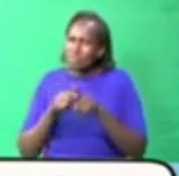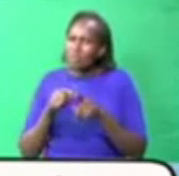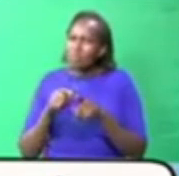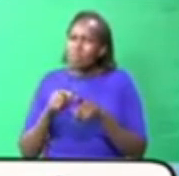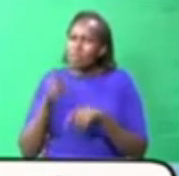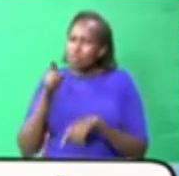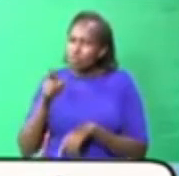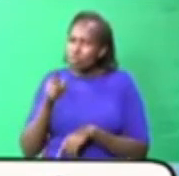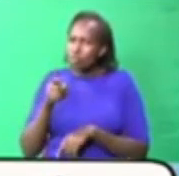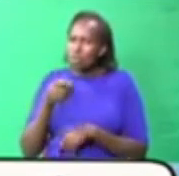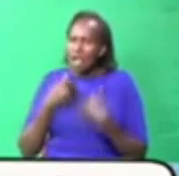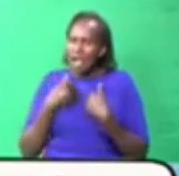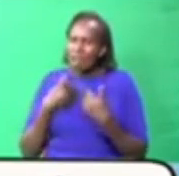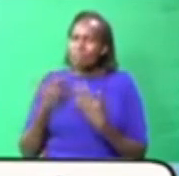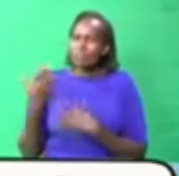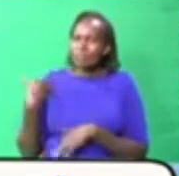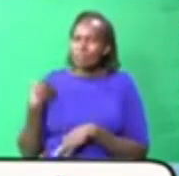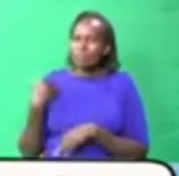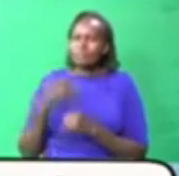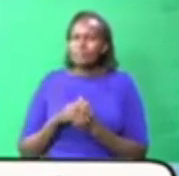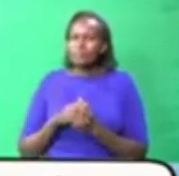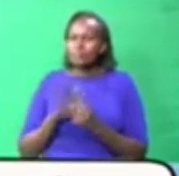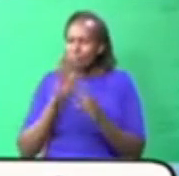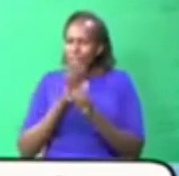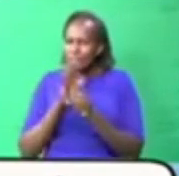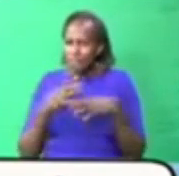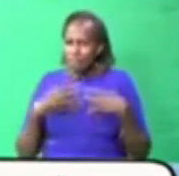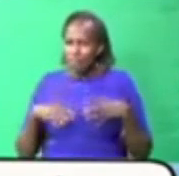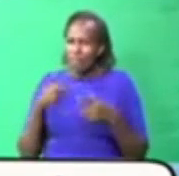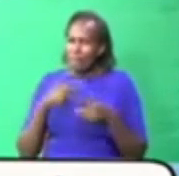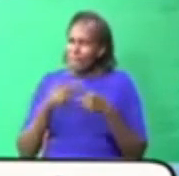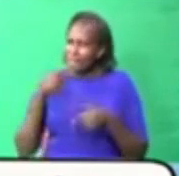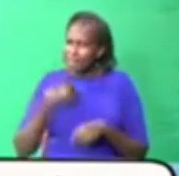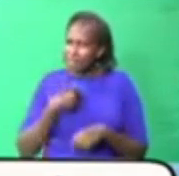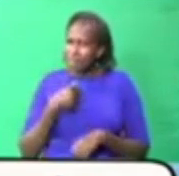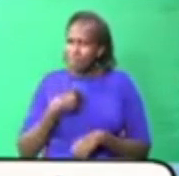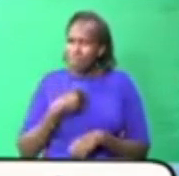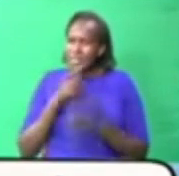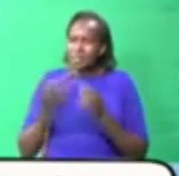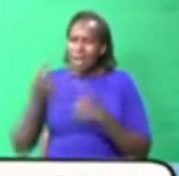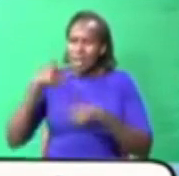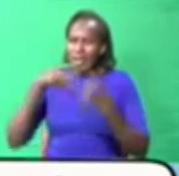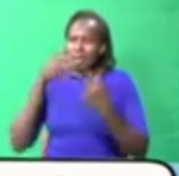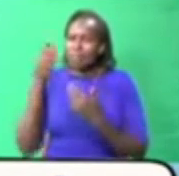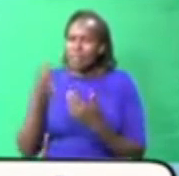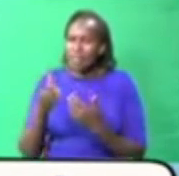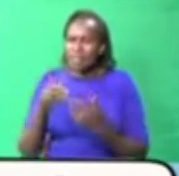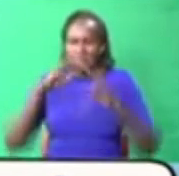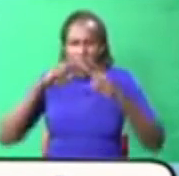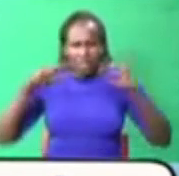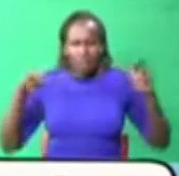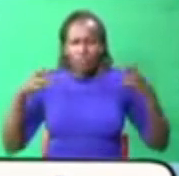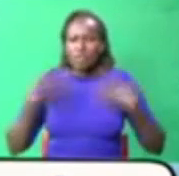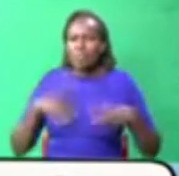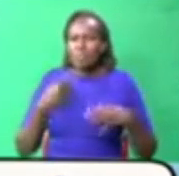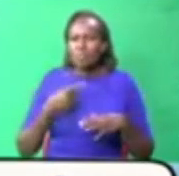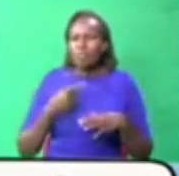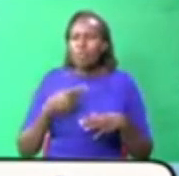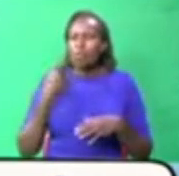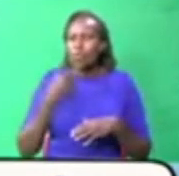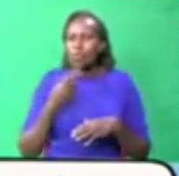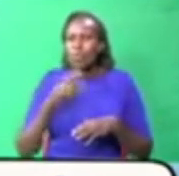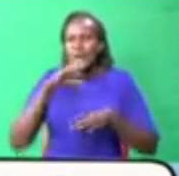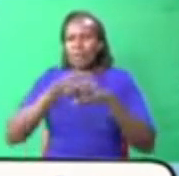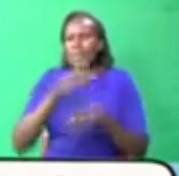ulikuwa unaona ukikatalia hapo. Kuna wengine wengi wako kule, na sasa mimi kama Mungu nikikuja kule nikitafuta watu ambao ni malibels na wapata